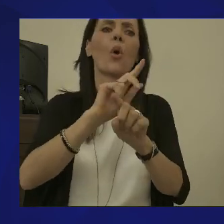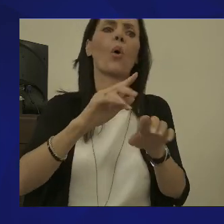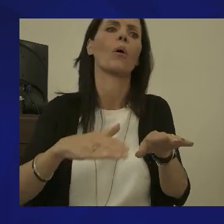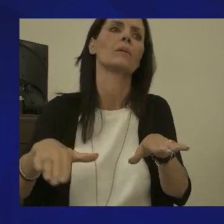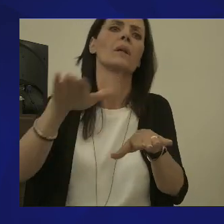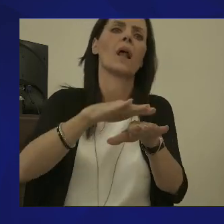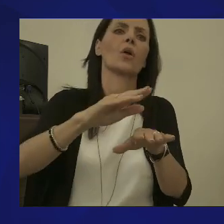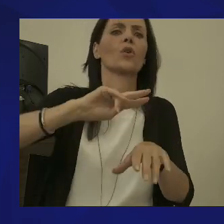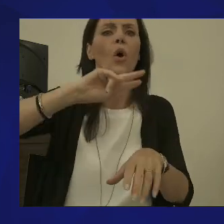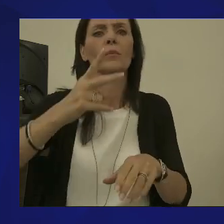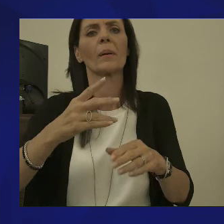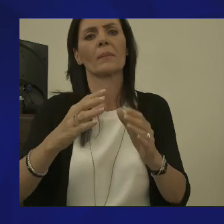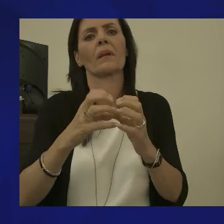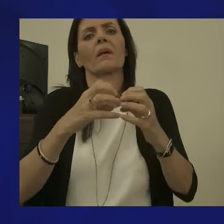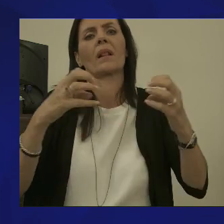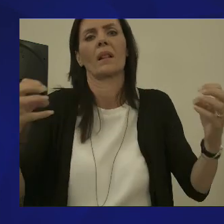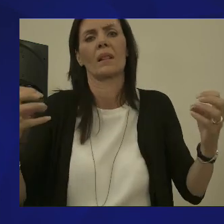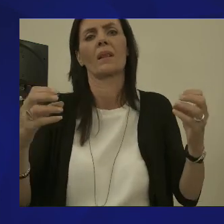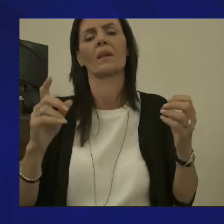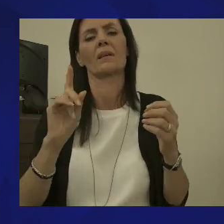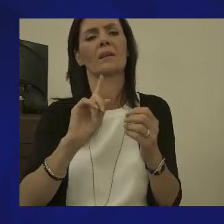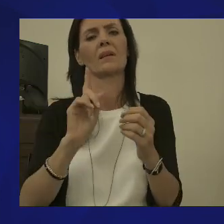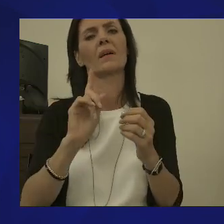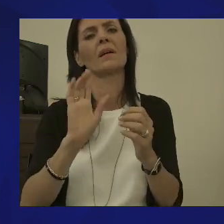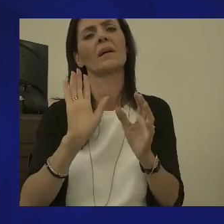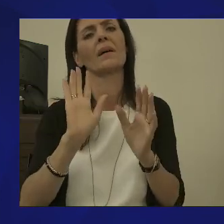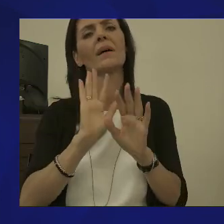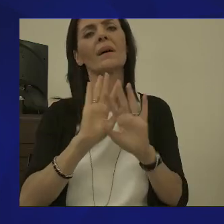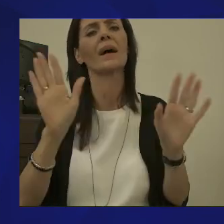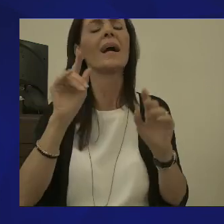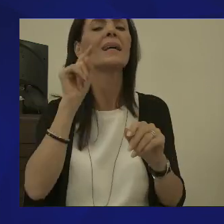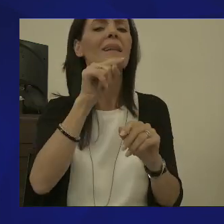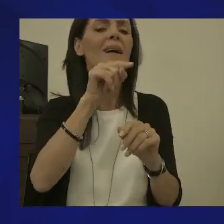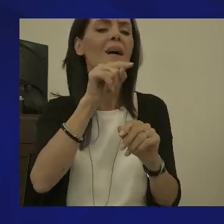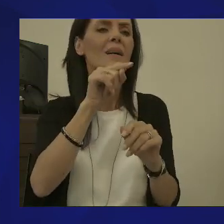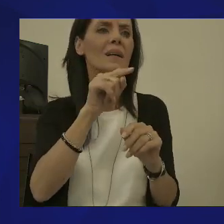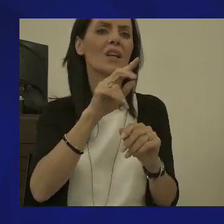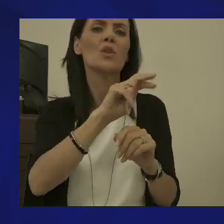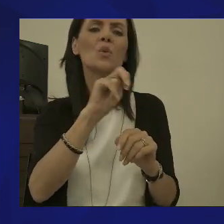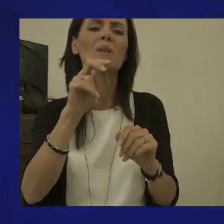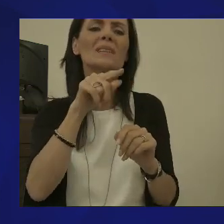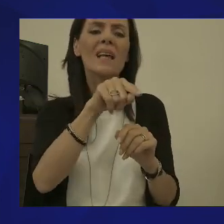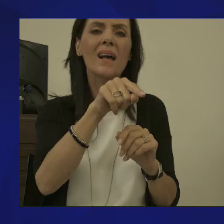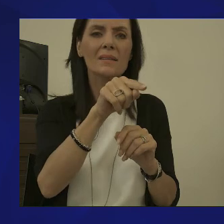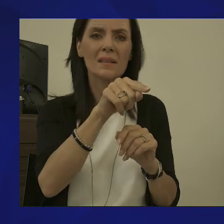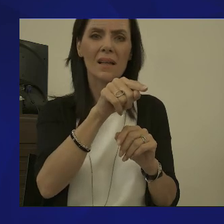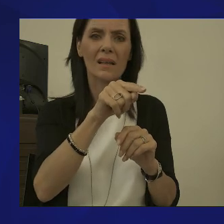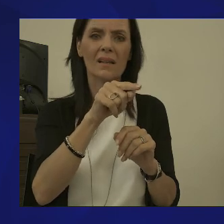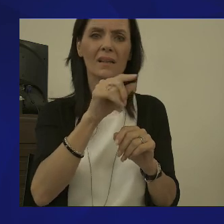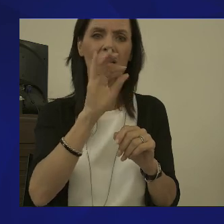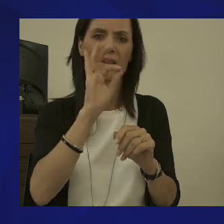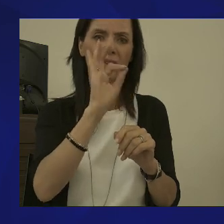כל הבניין ואת כל ה... לא, בעצם רק הנושא הספציפי